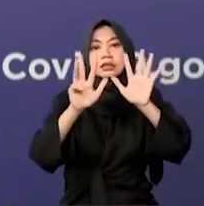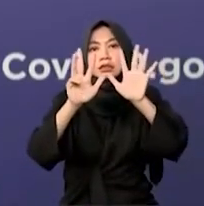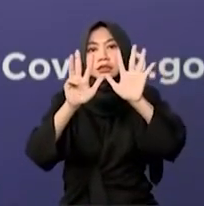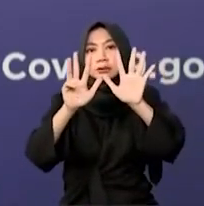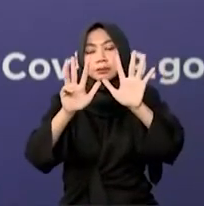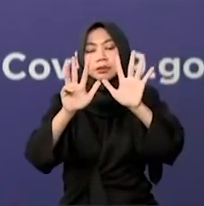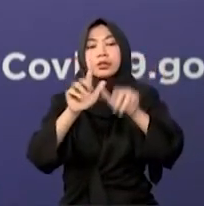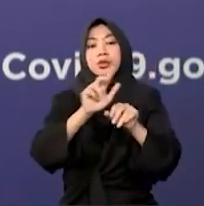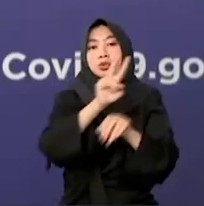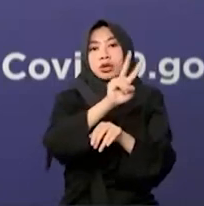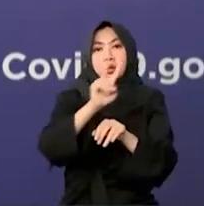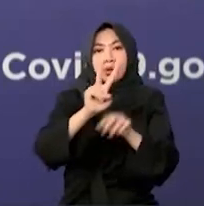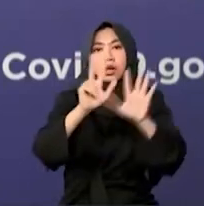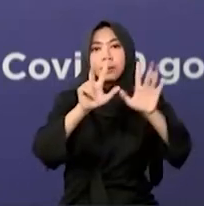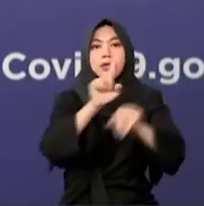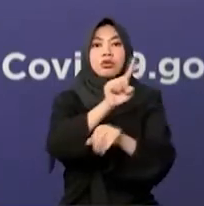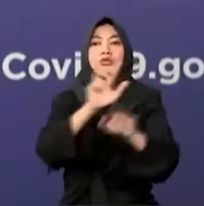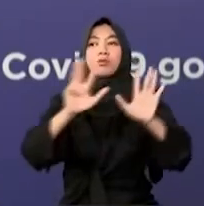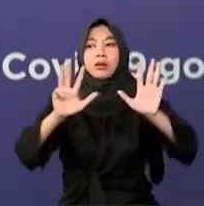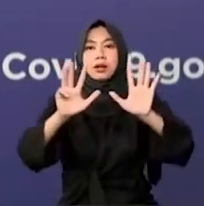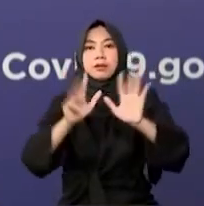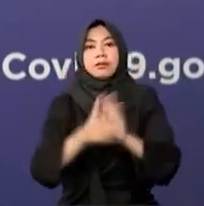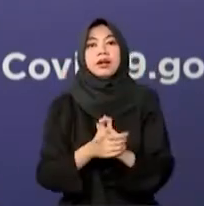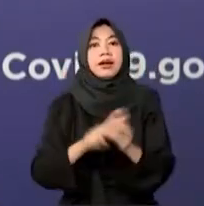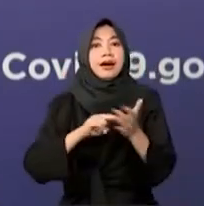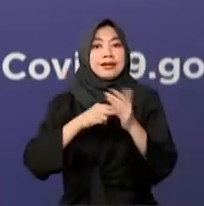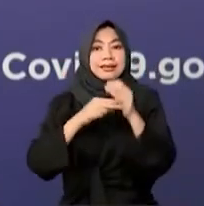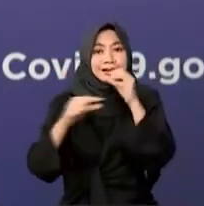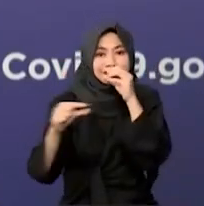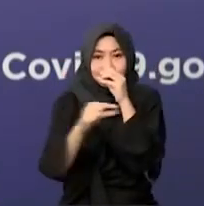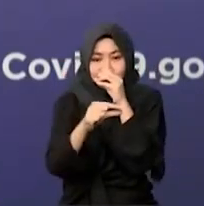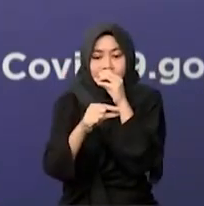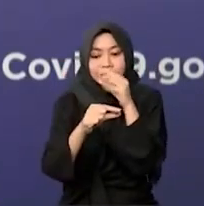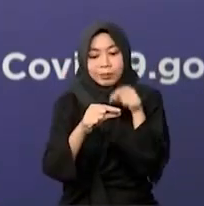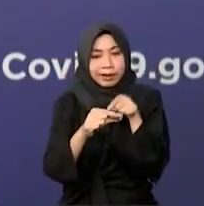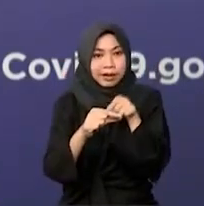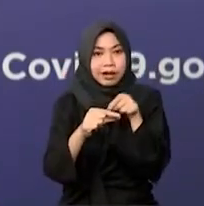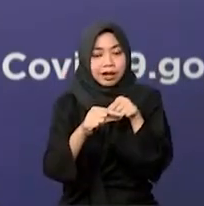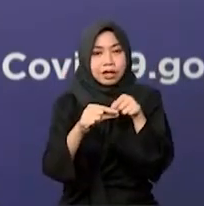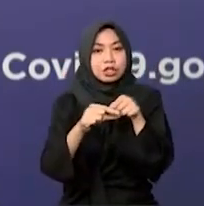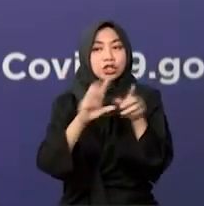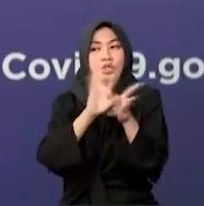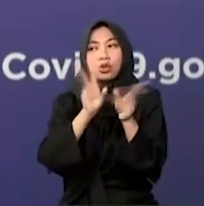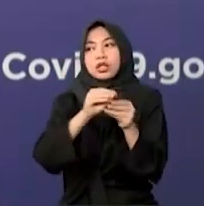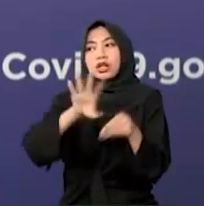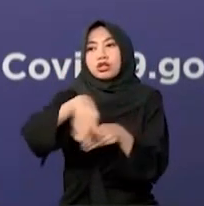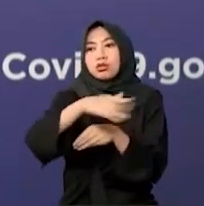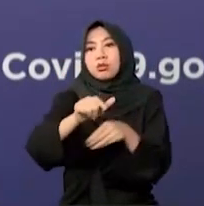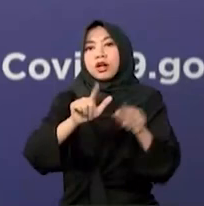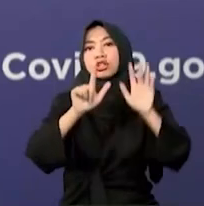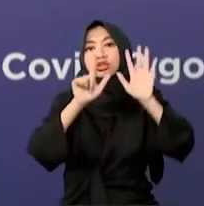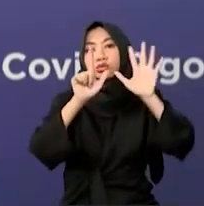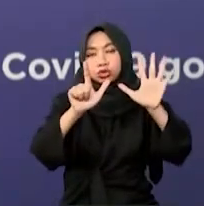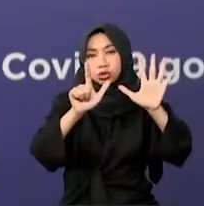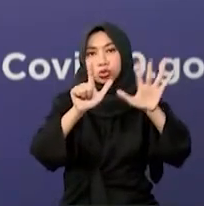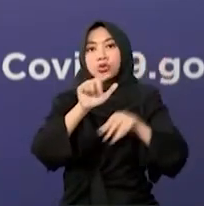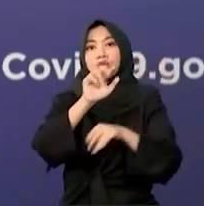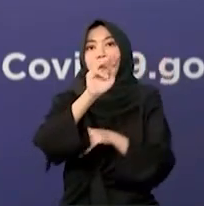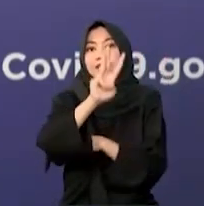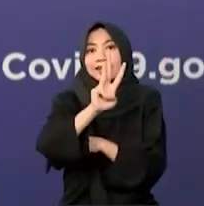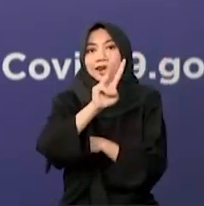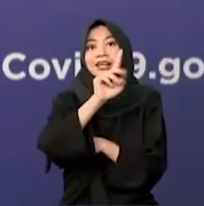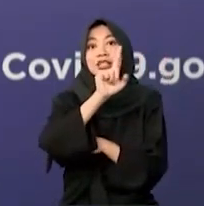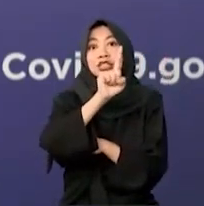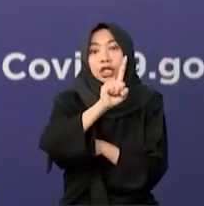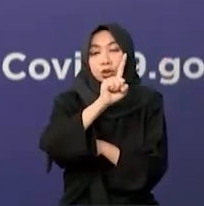2819 sehingga total spesimen yang kita periksa adalah 730